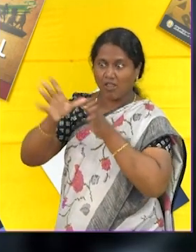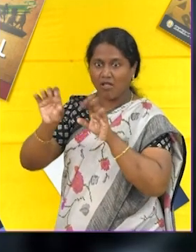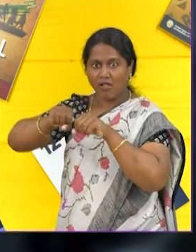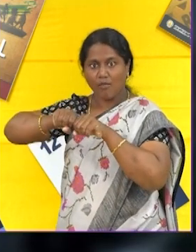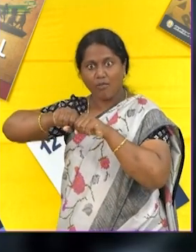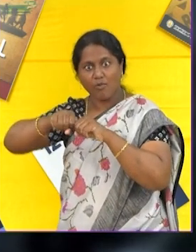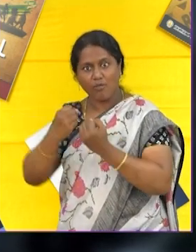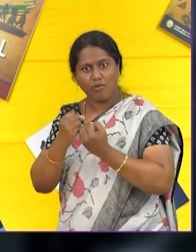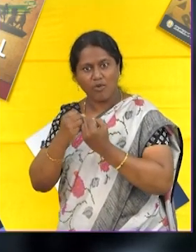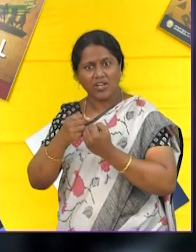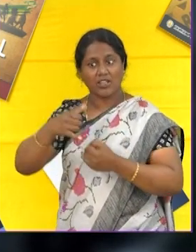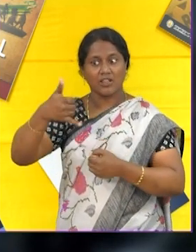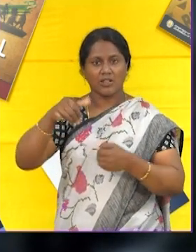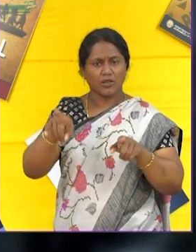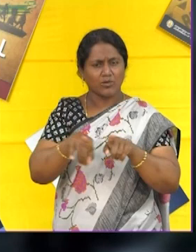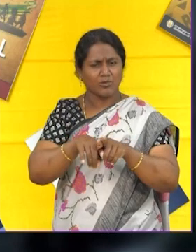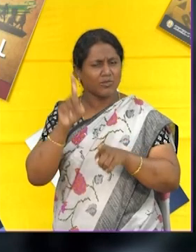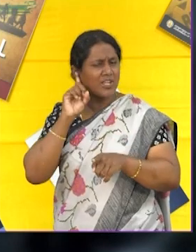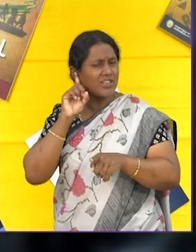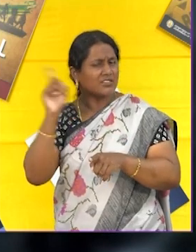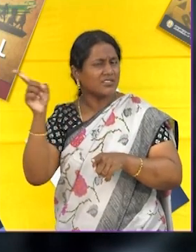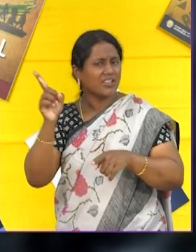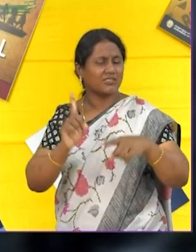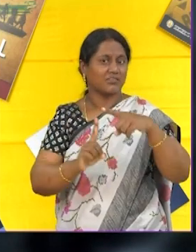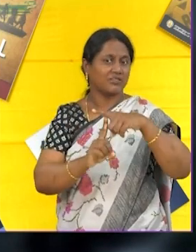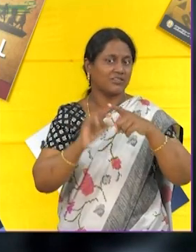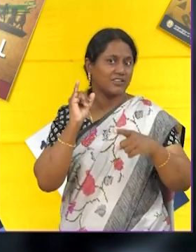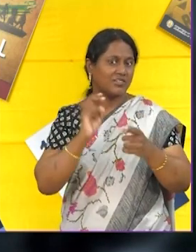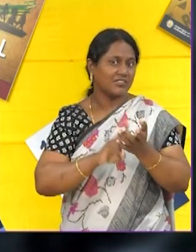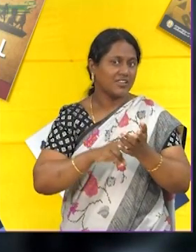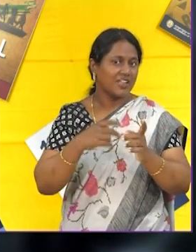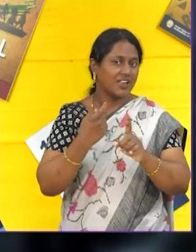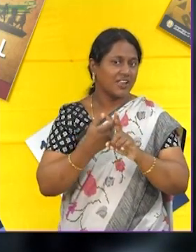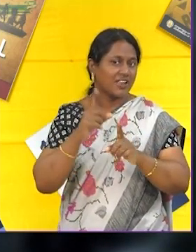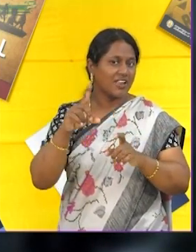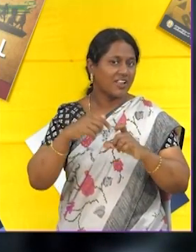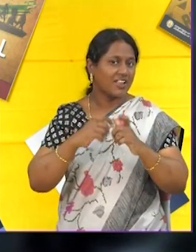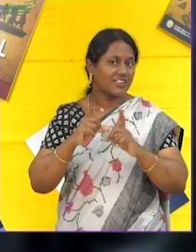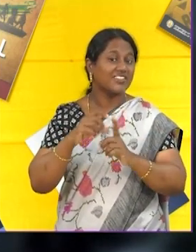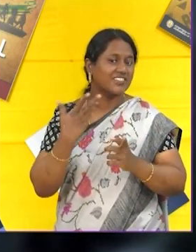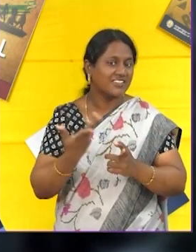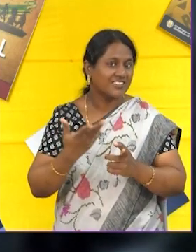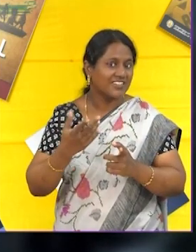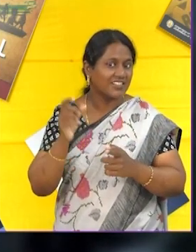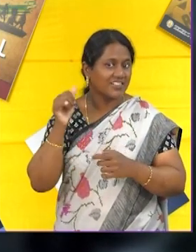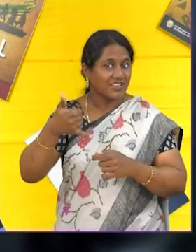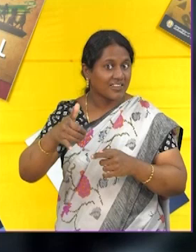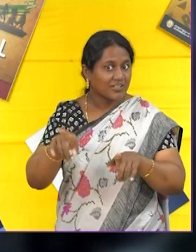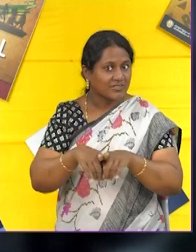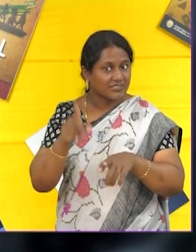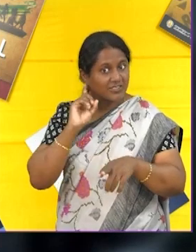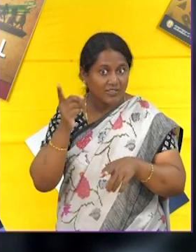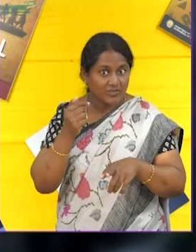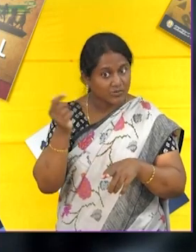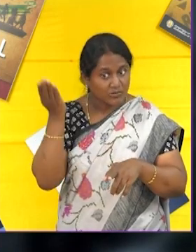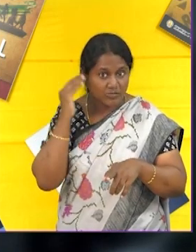ஷூ கிளாஸ் tinkled into the bedroom. tinkled, எஸ், என்ன மீனிங்? என்னது டிங்குன்ற சத்தம்னு பார்த்தோம்ல